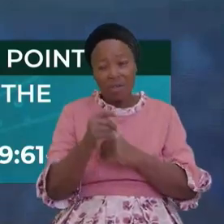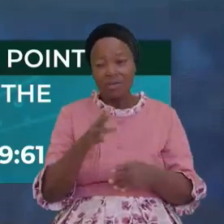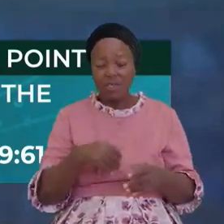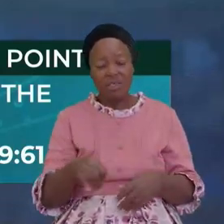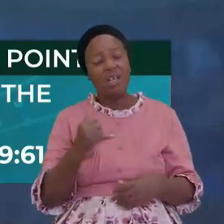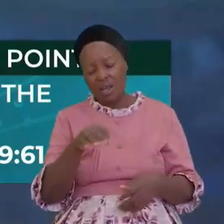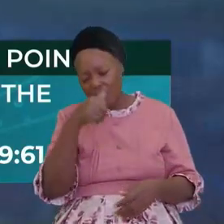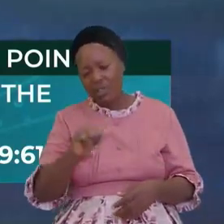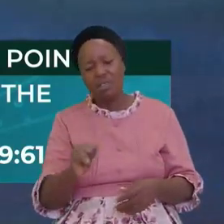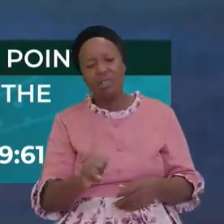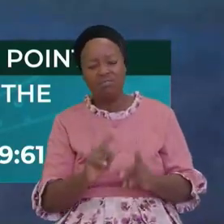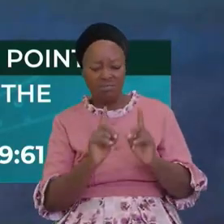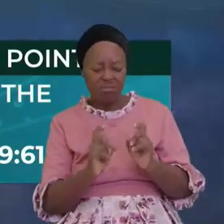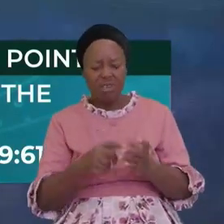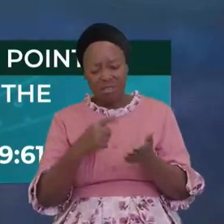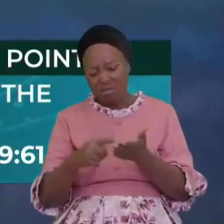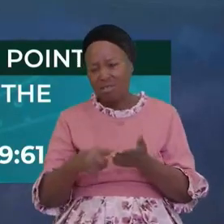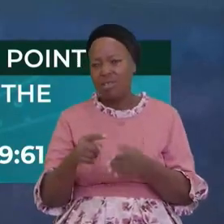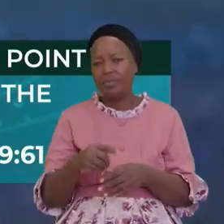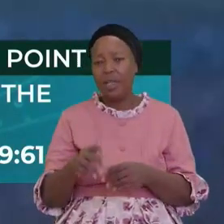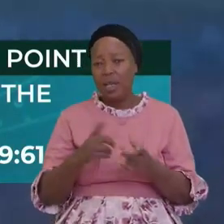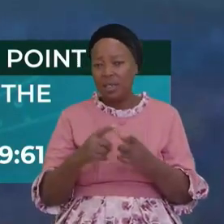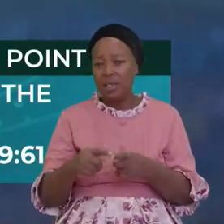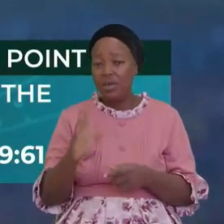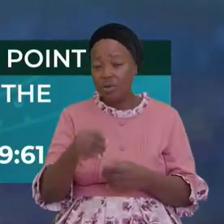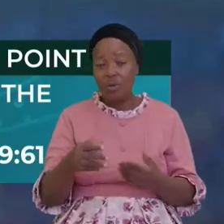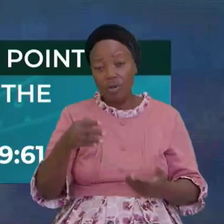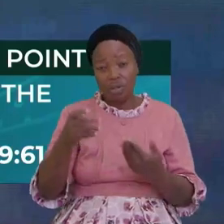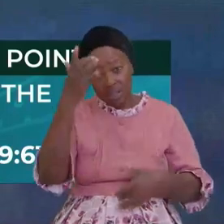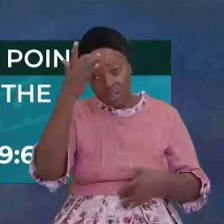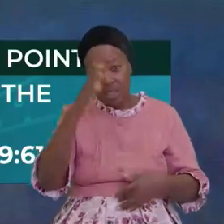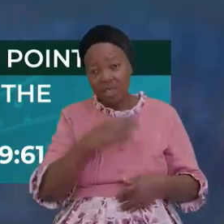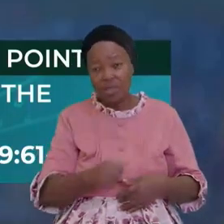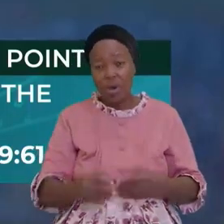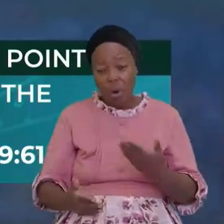Ta maladie veut pratiquement te tuer. Qu'est-ce que tu vérifies encore?